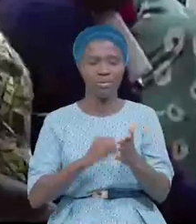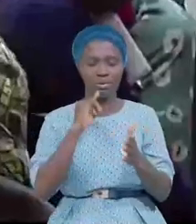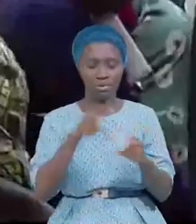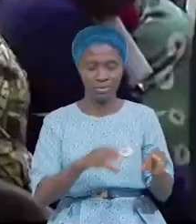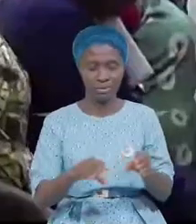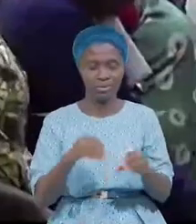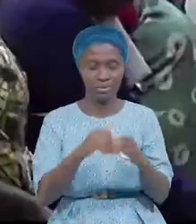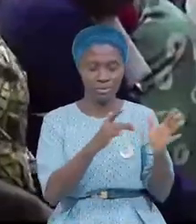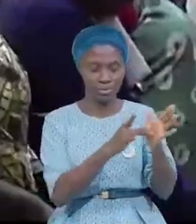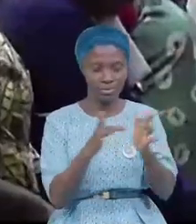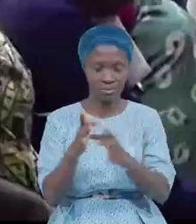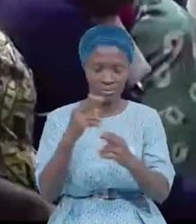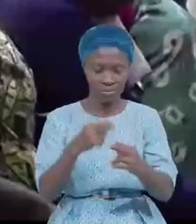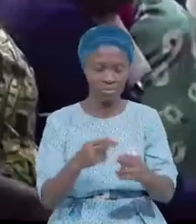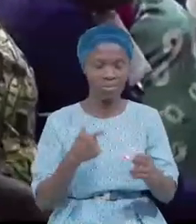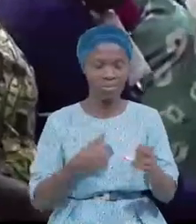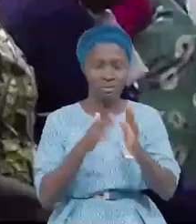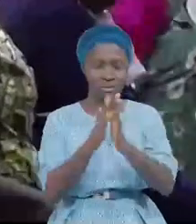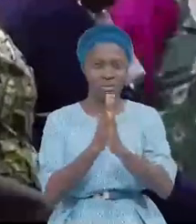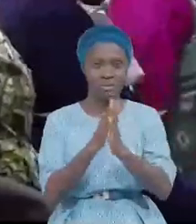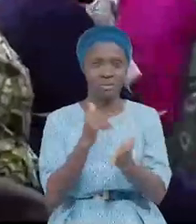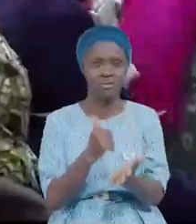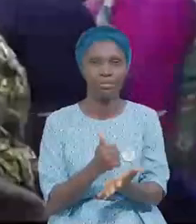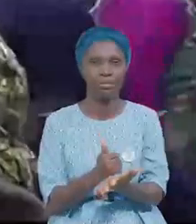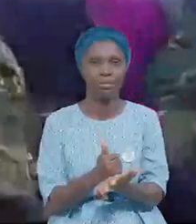Au nom de Jésus, nous prions.